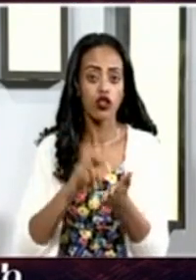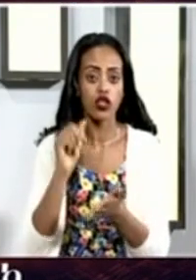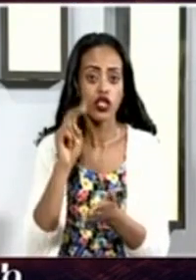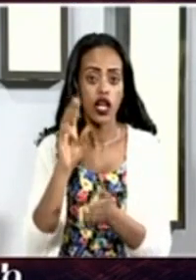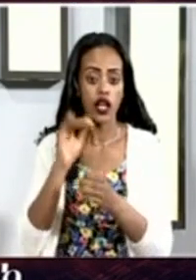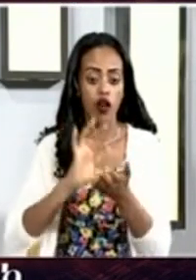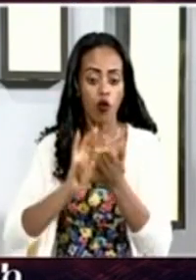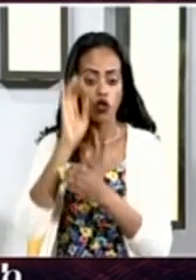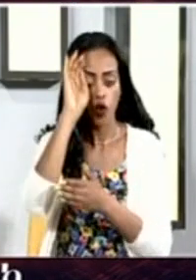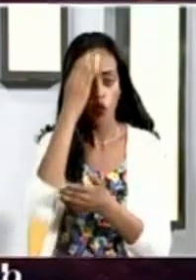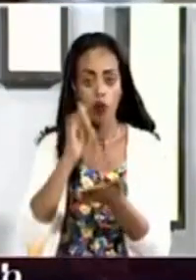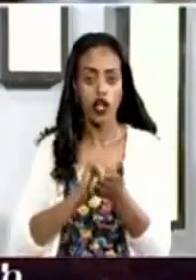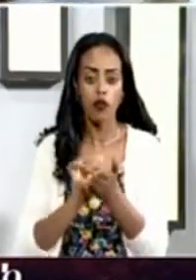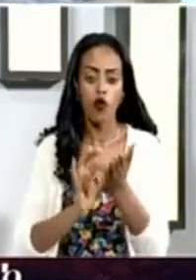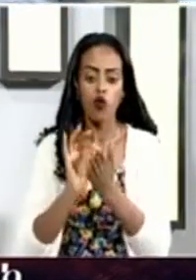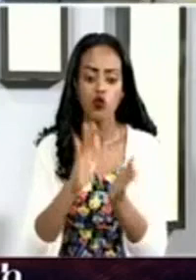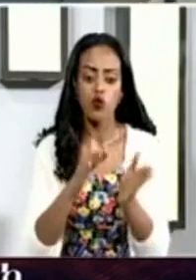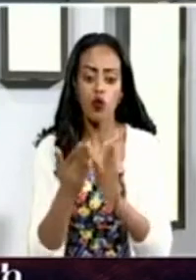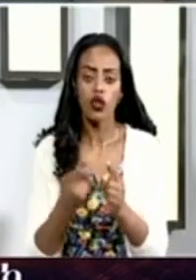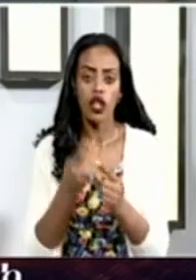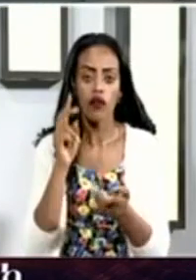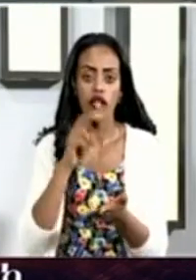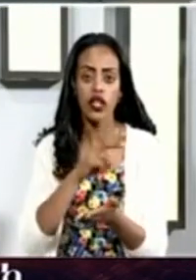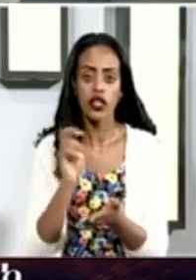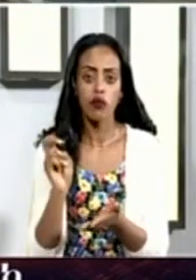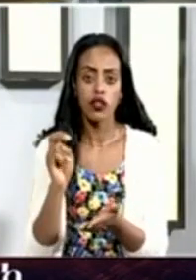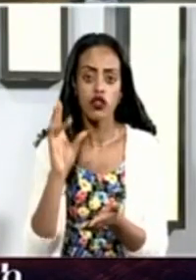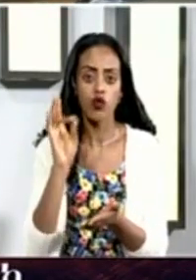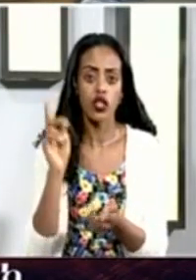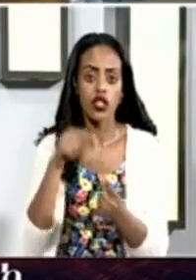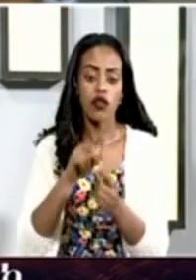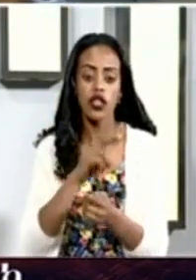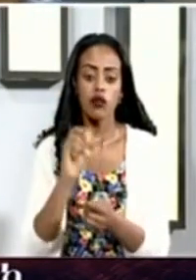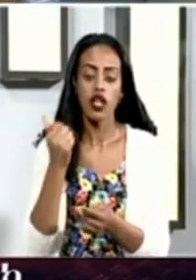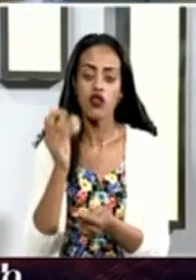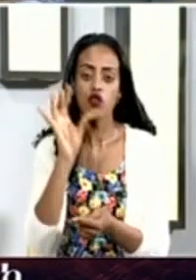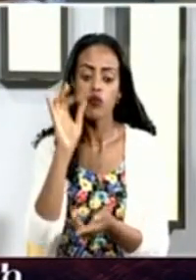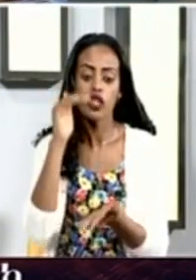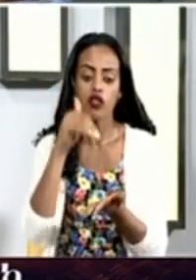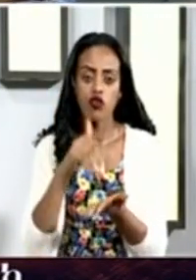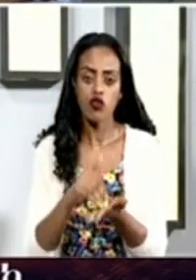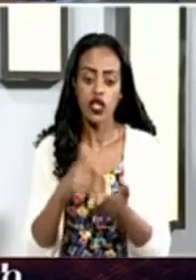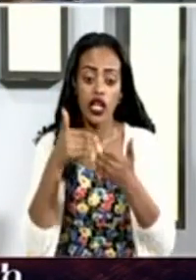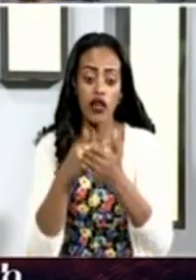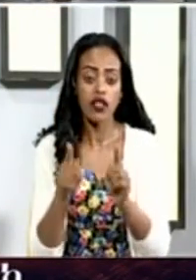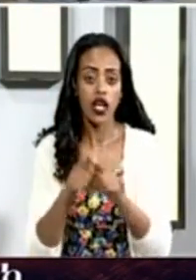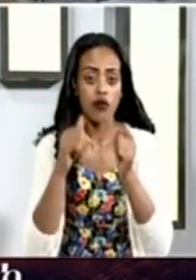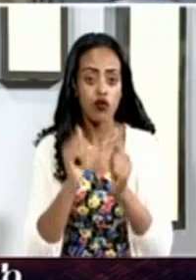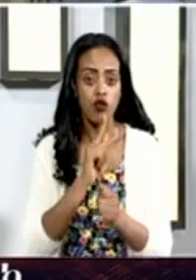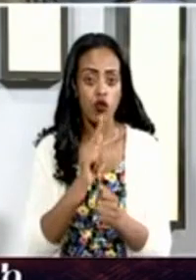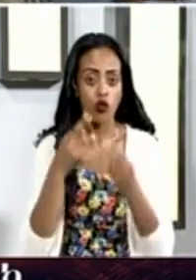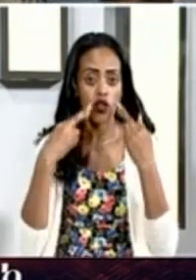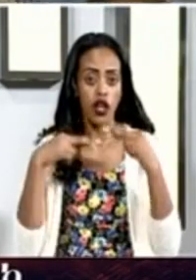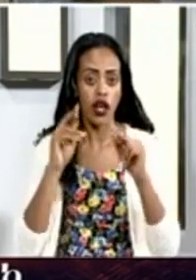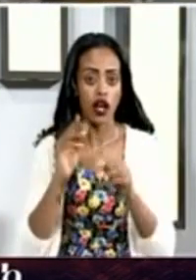ኣቆፃፅር ኣውሮፓውያን ድማ ቁፅሪ ሞቲ ካብ 207,000 ክሳብ 218,000 ክበፅሕ ከም ዝኽእል እዩ ፀብፃብ